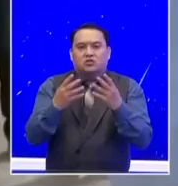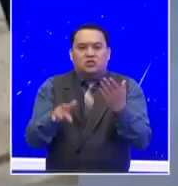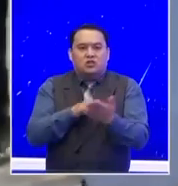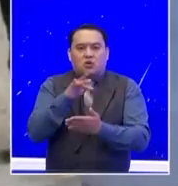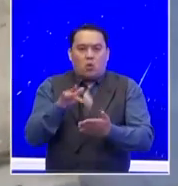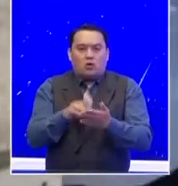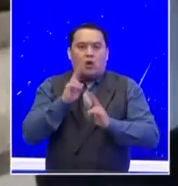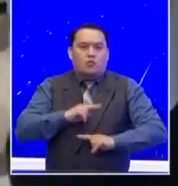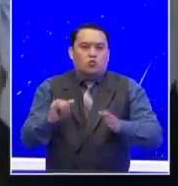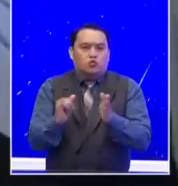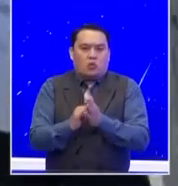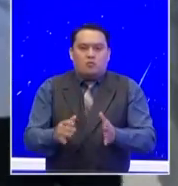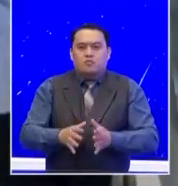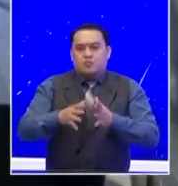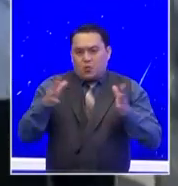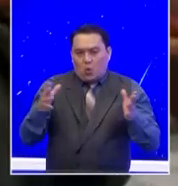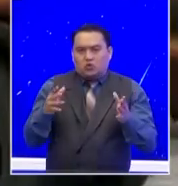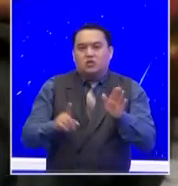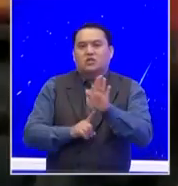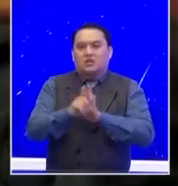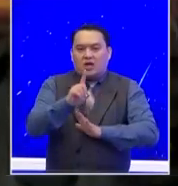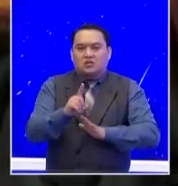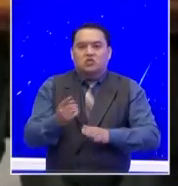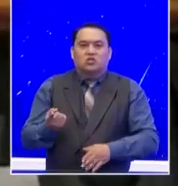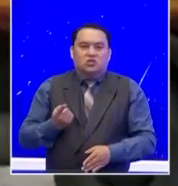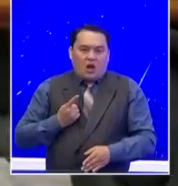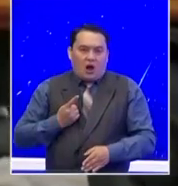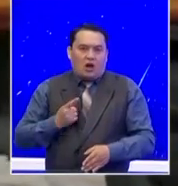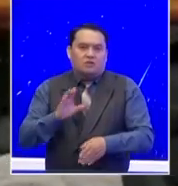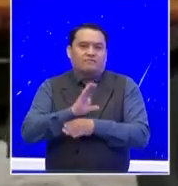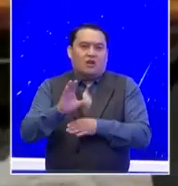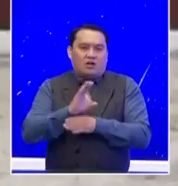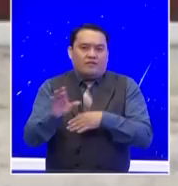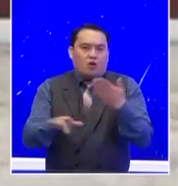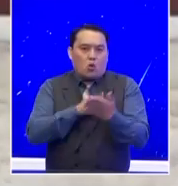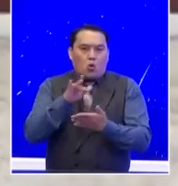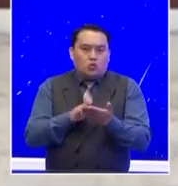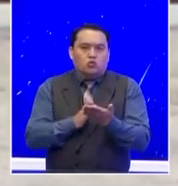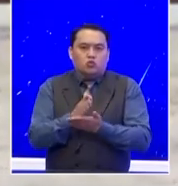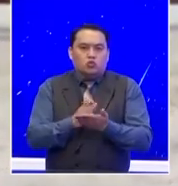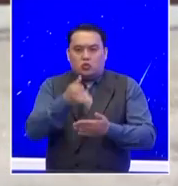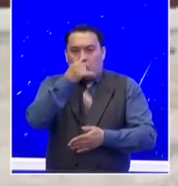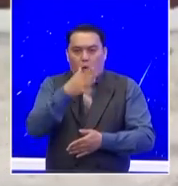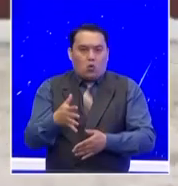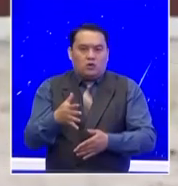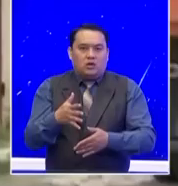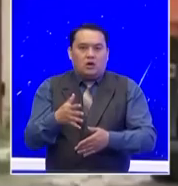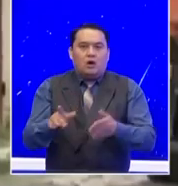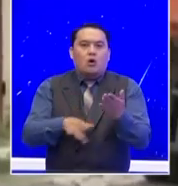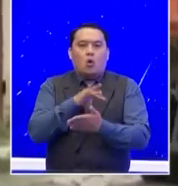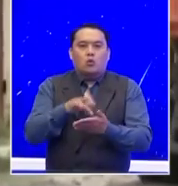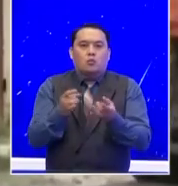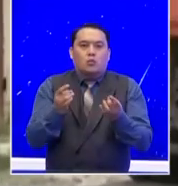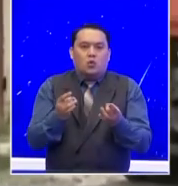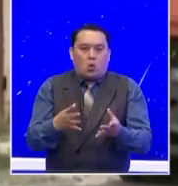Работает вопреки установленному графику. Ждать, когда подойдет день вывоза мусора, городские службы теперь не могут. Иначе город